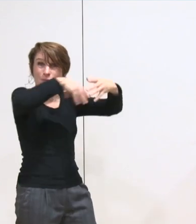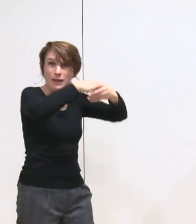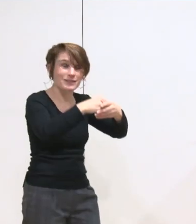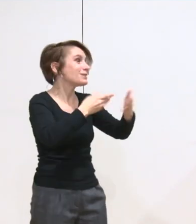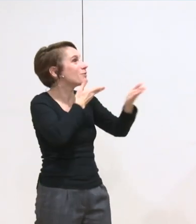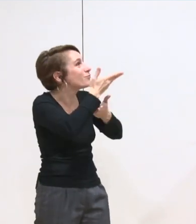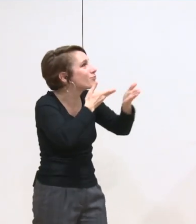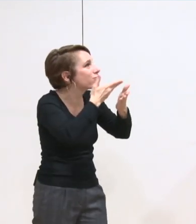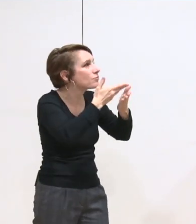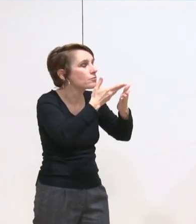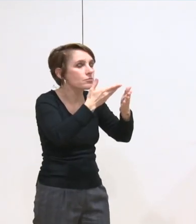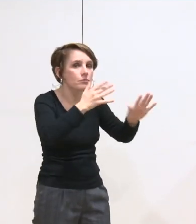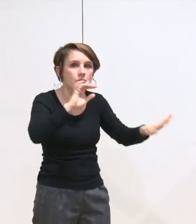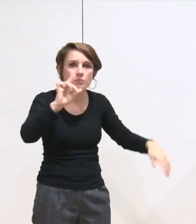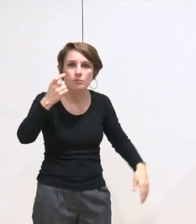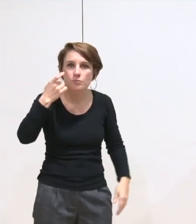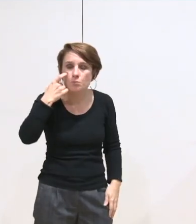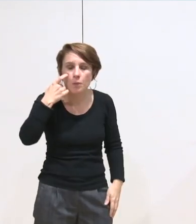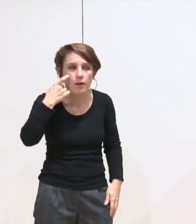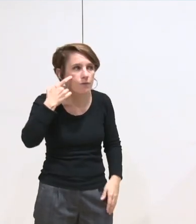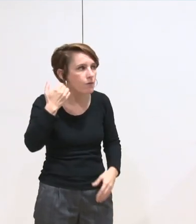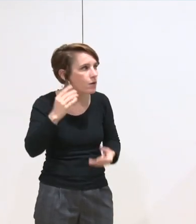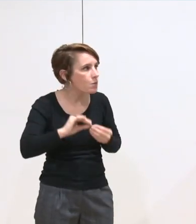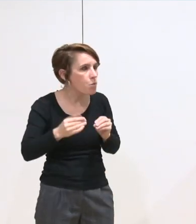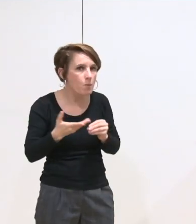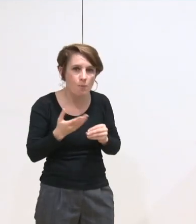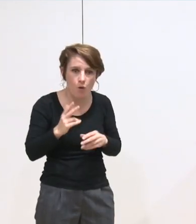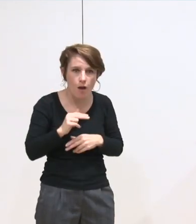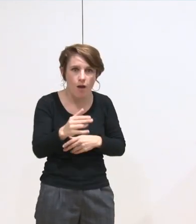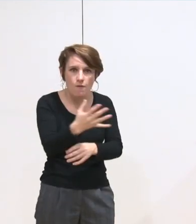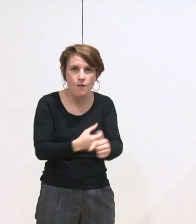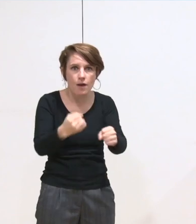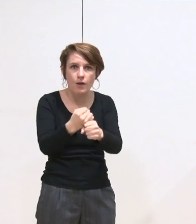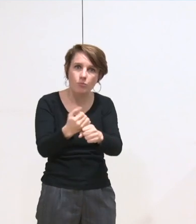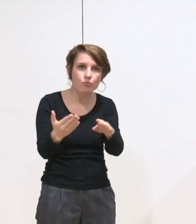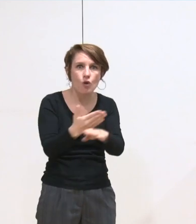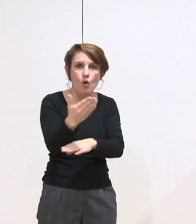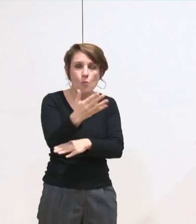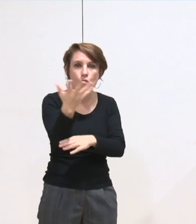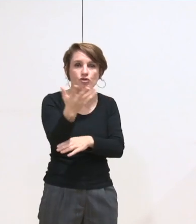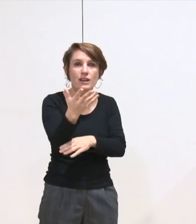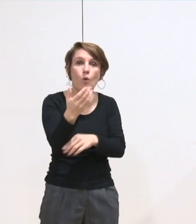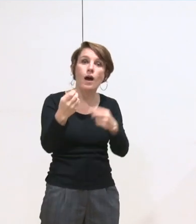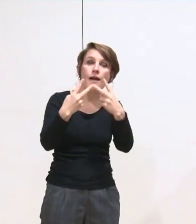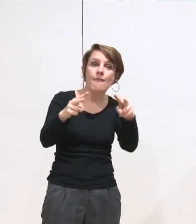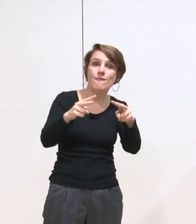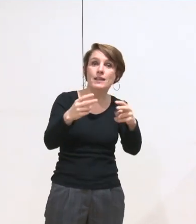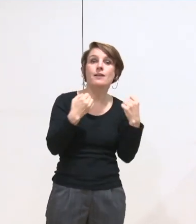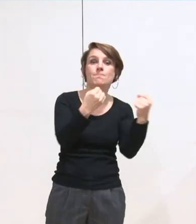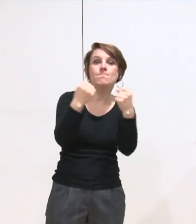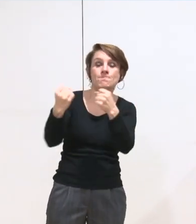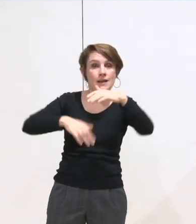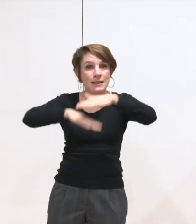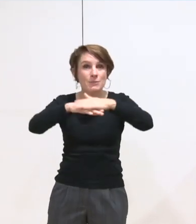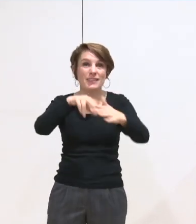concertation, d'une limitation de l'accès de véhicules automobiles dans le centre-ville, projet ou pas, et la création d'autoroutes à